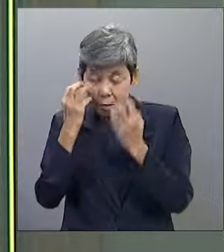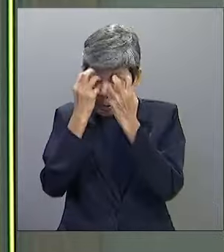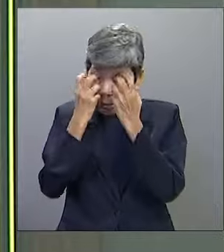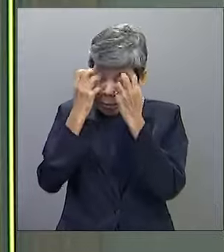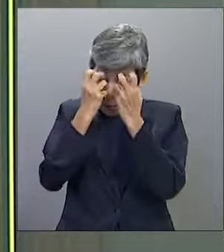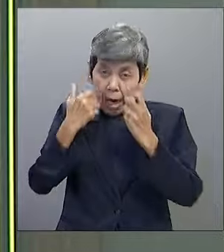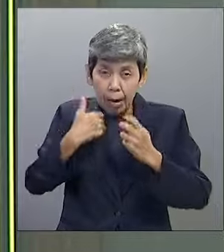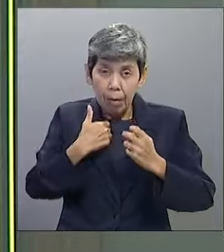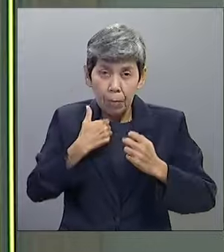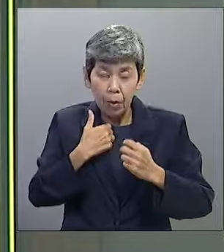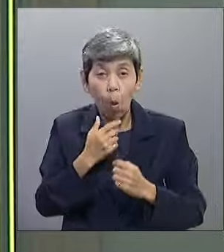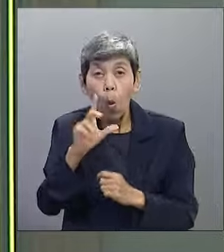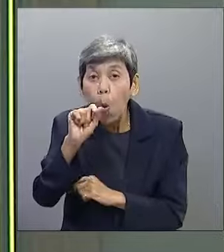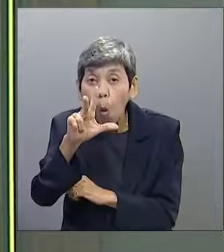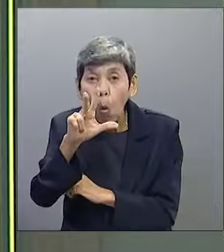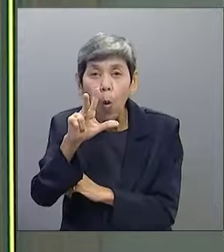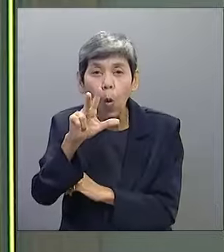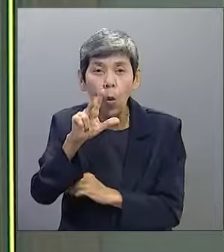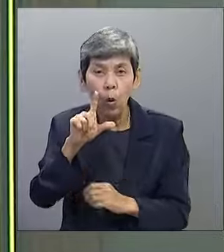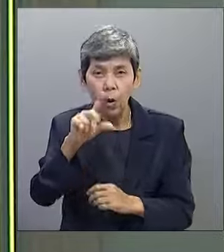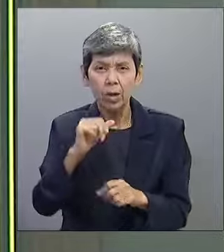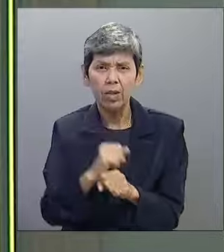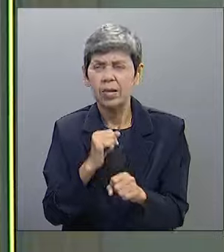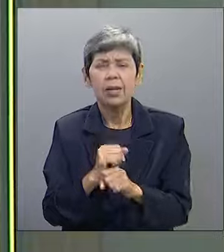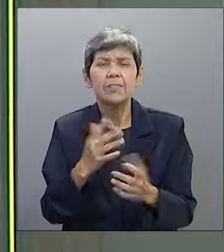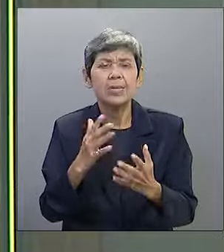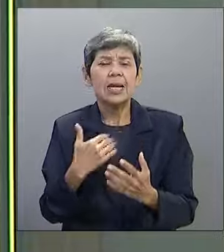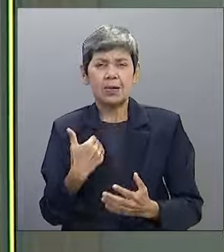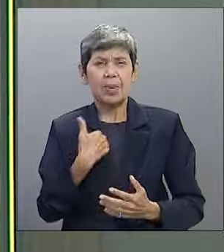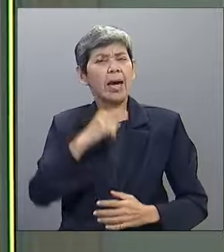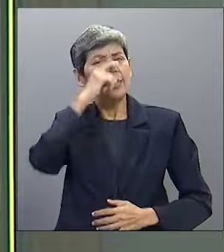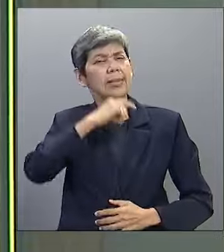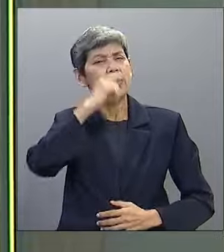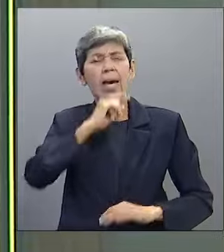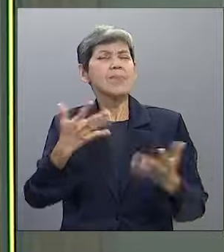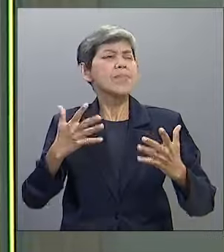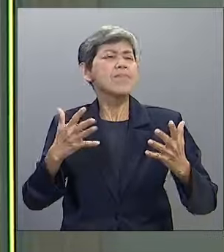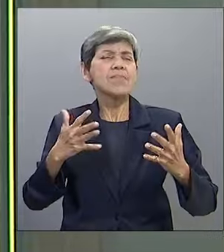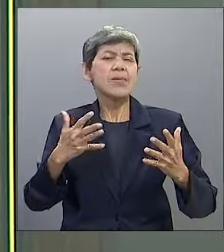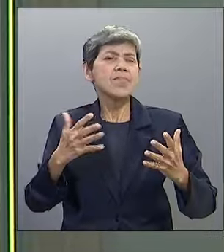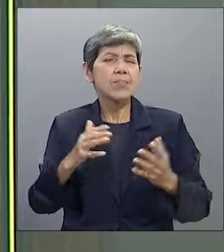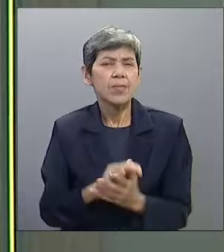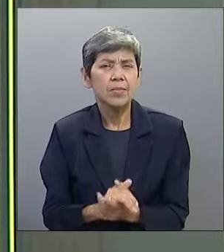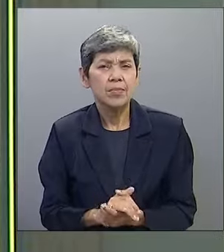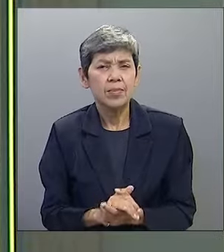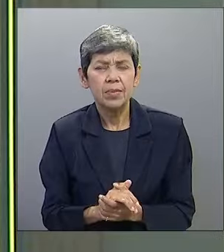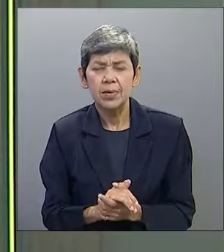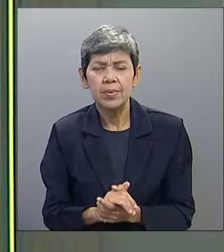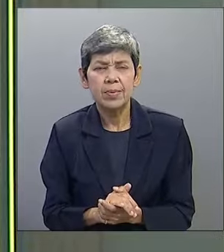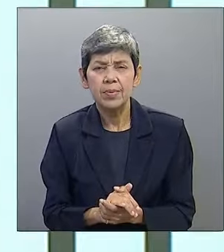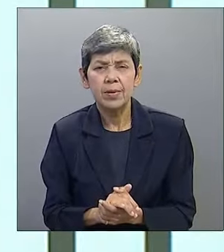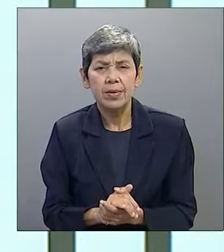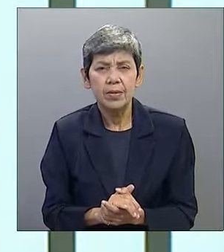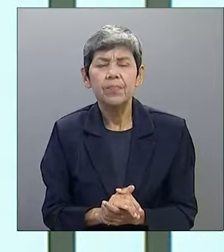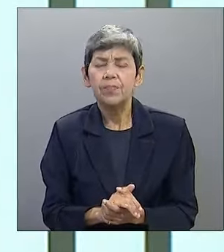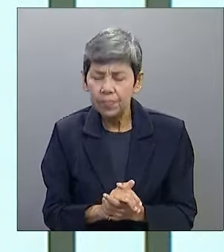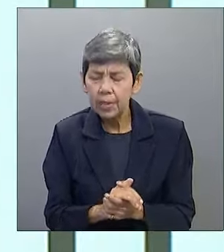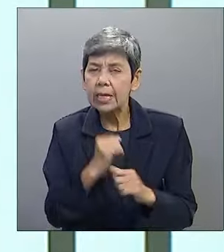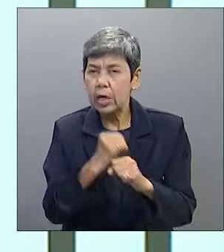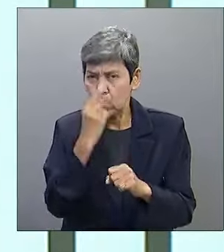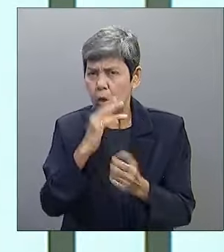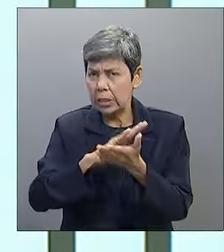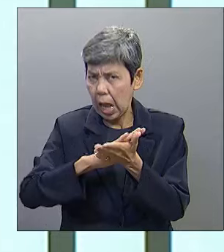แล้วคงสะสมไป23อันแบบนั้นสบายใจได้ครับว่าในคนไทยเรายังไม่เคยเกิดกรณีแบบนี้เลยคร ับนะเน้นย้ำเรื่องของความสะอ